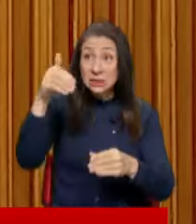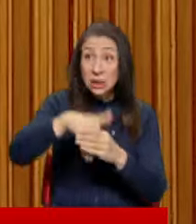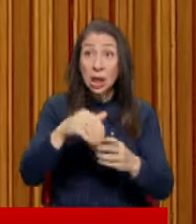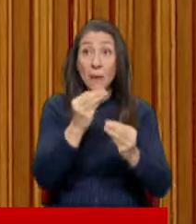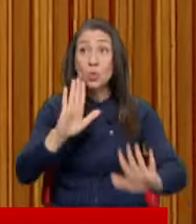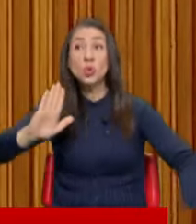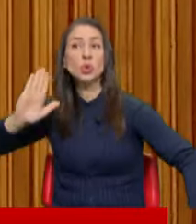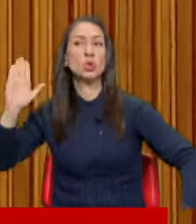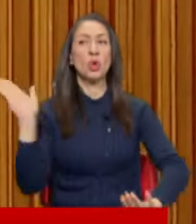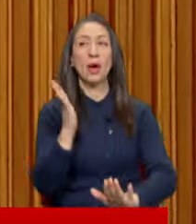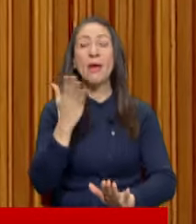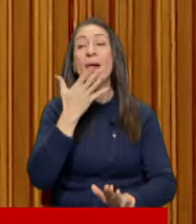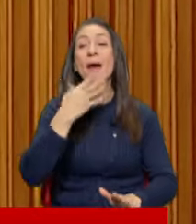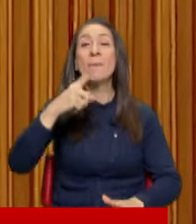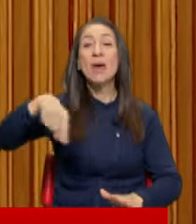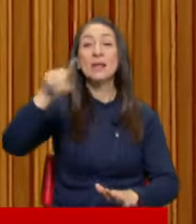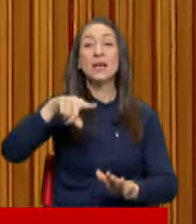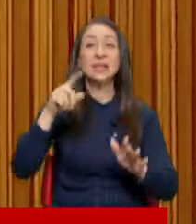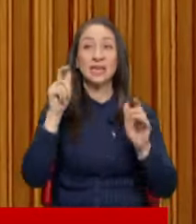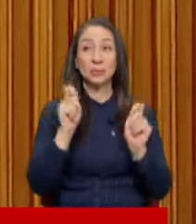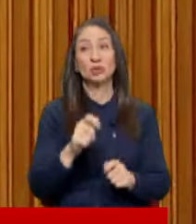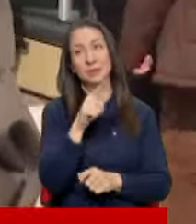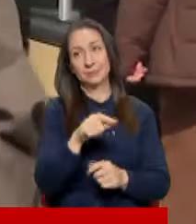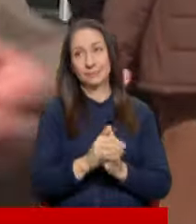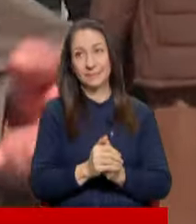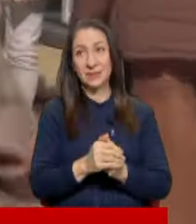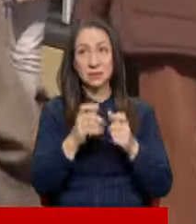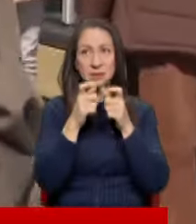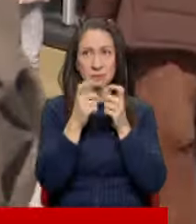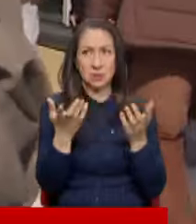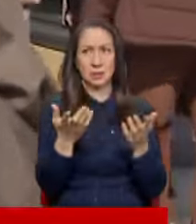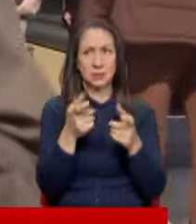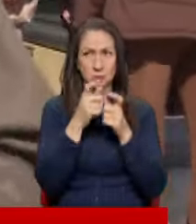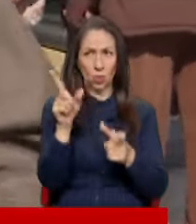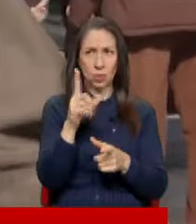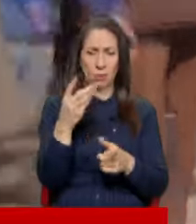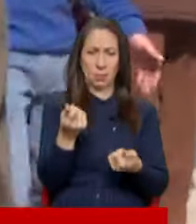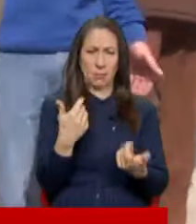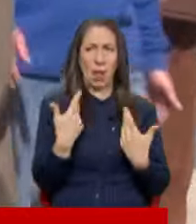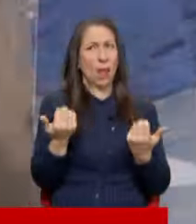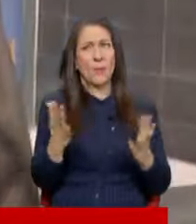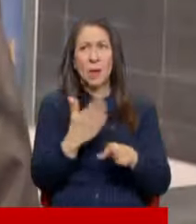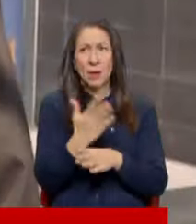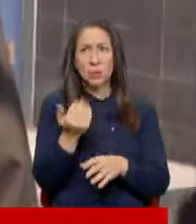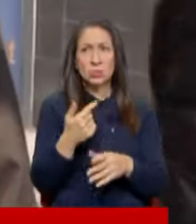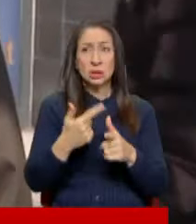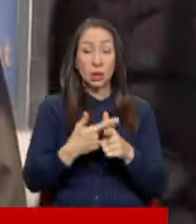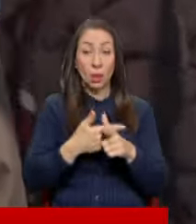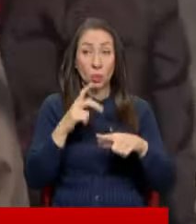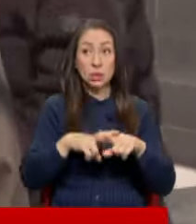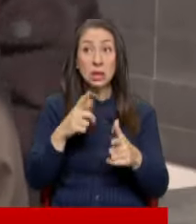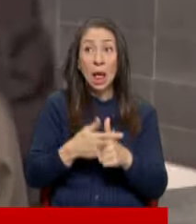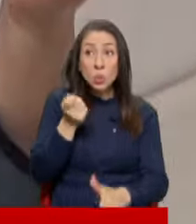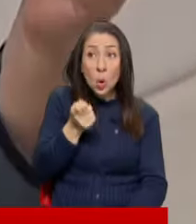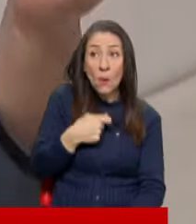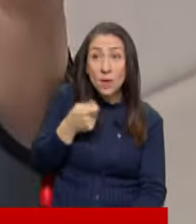büyük Tokadı emeklilerimiz yiyeceksiniz timit ne simit 10 lira almış Ben alamam ki Ekmek alıyor kirada oturuyoruz kirayı